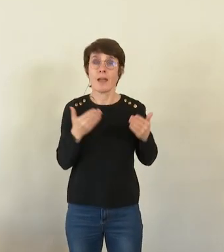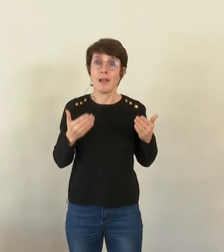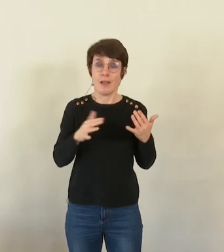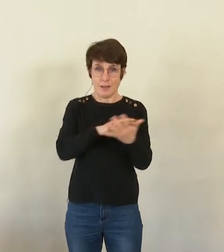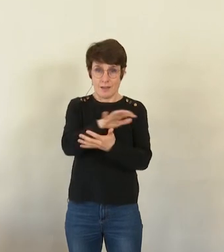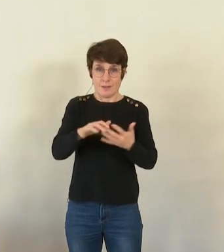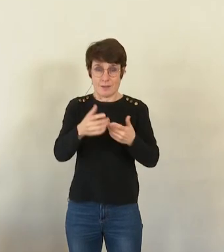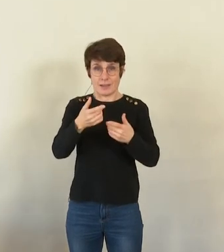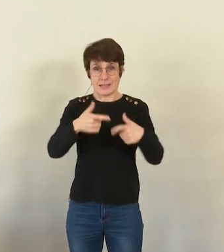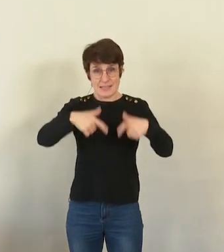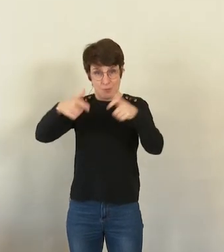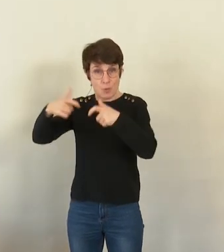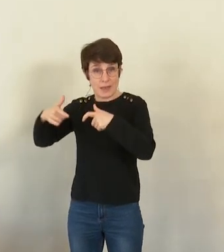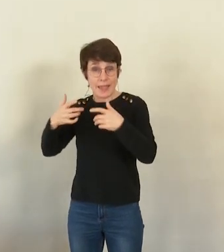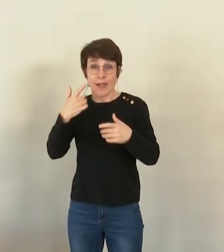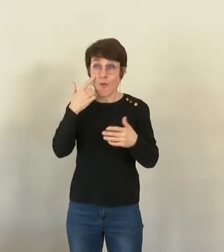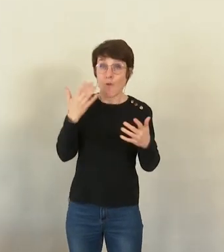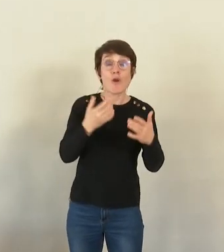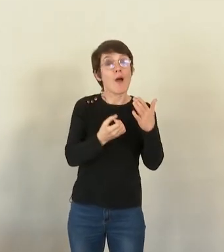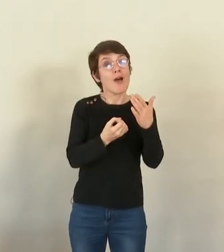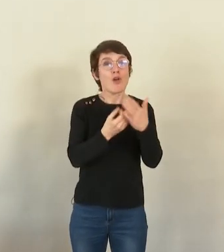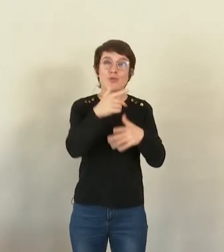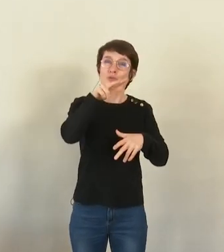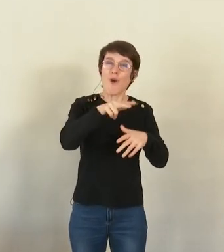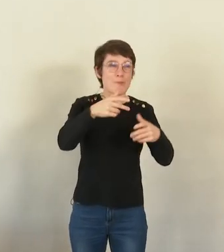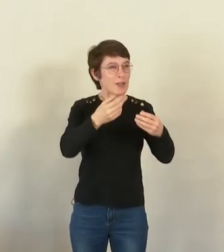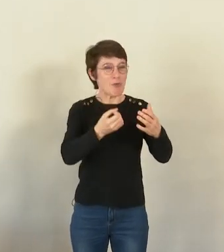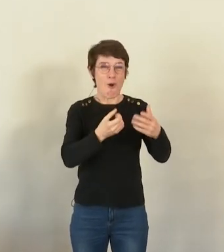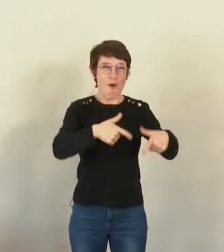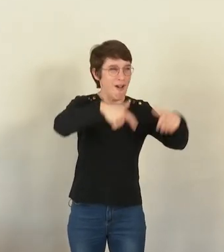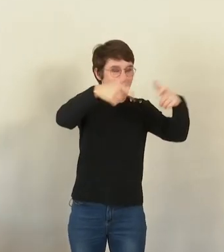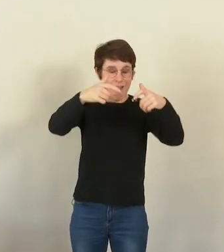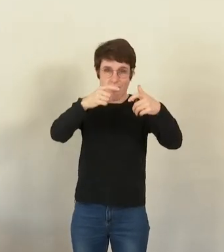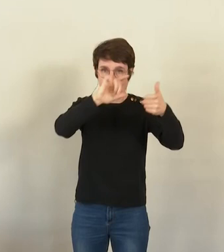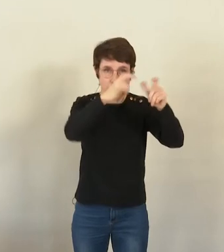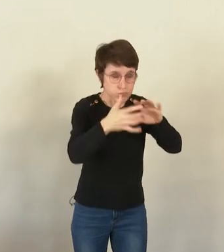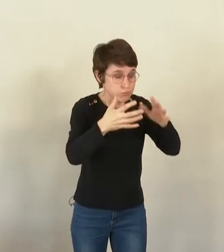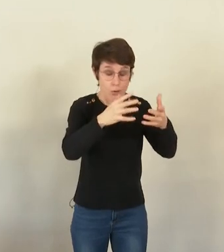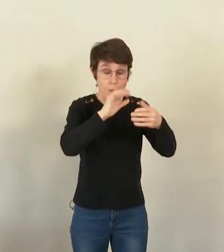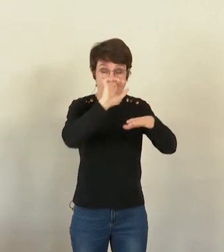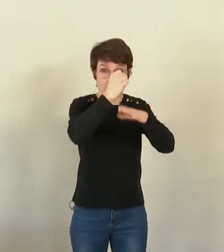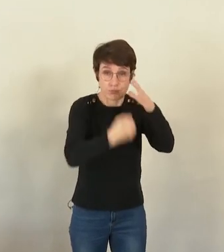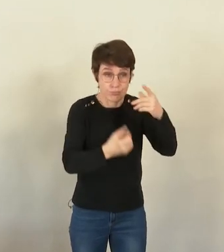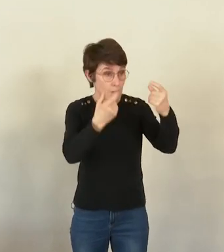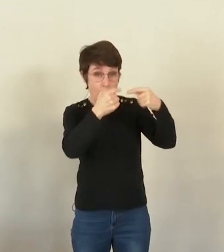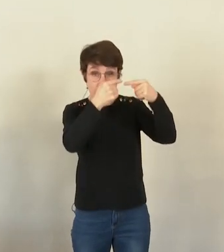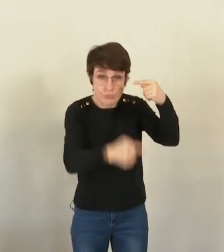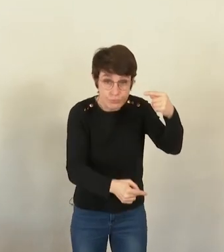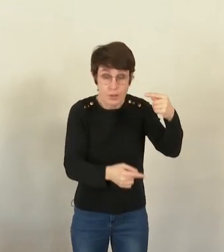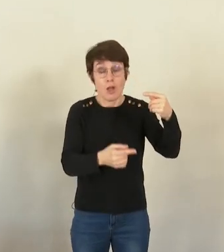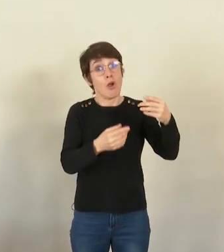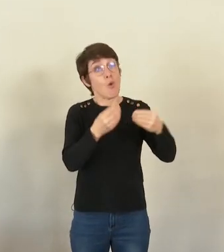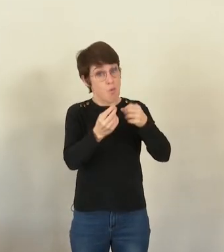euh s'écrouler les constructions de logements neufs euh les ventes euh elle voit également un risque de d'envoler des prix